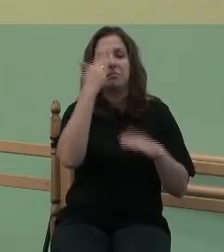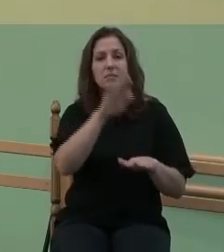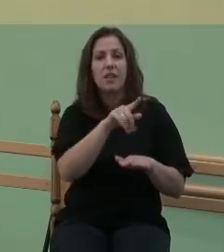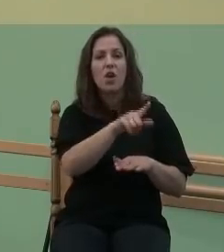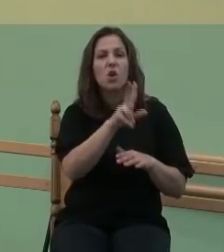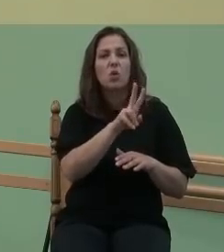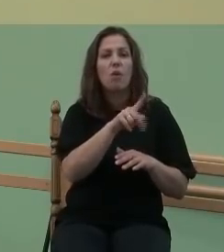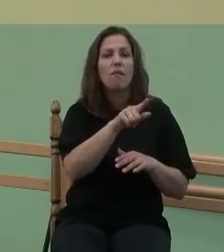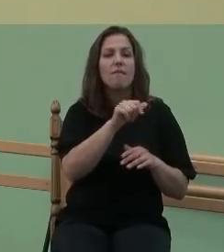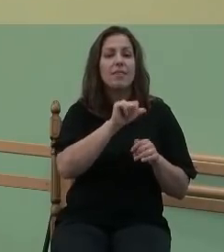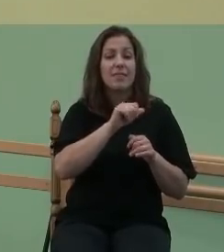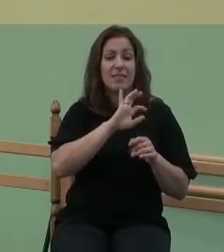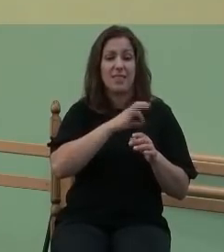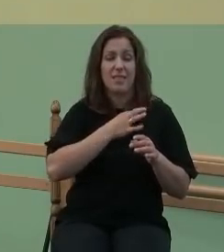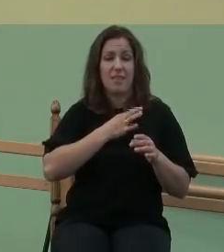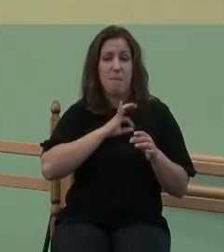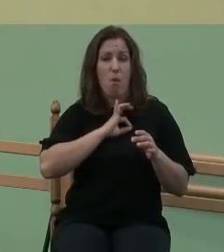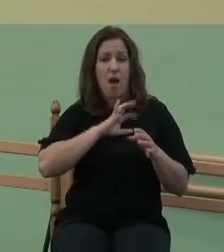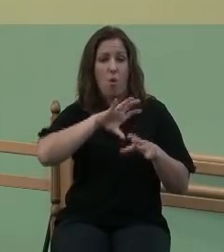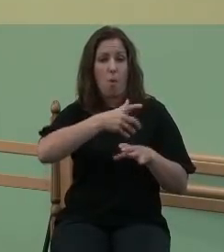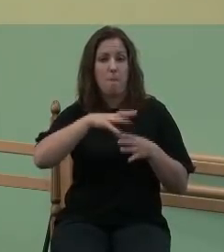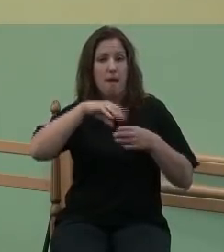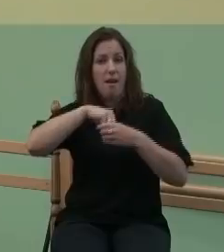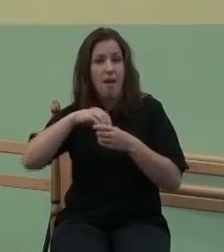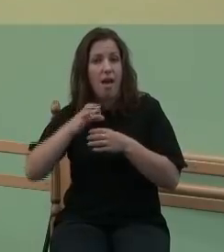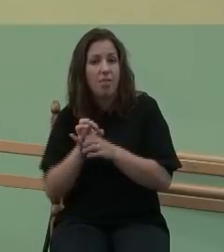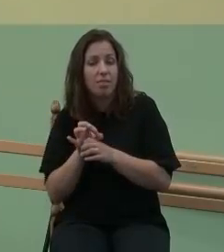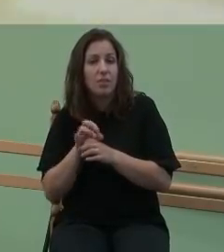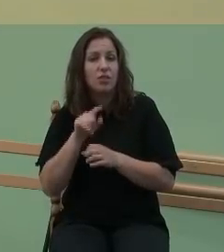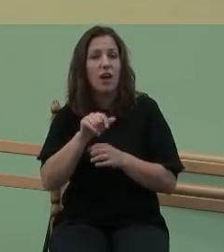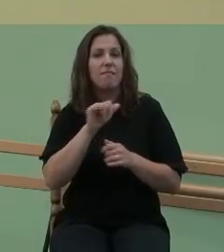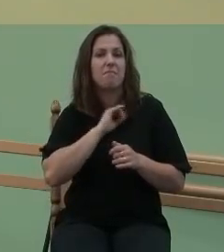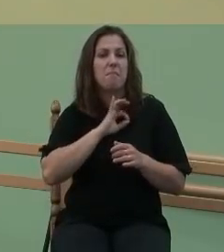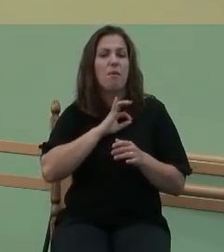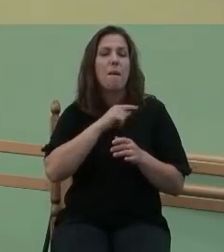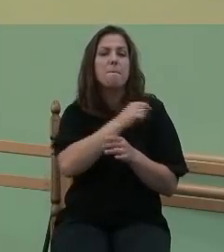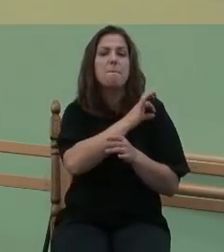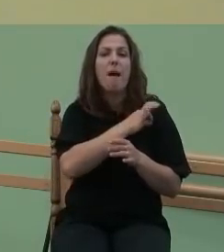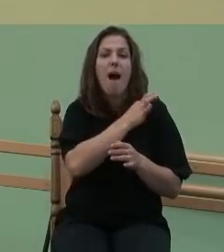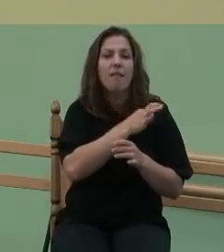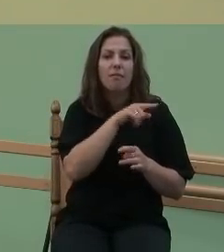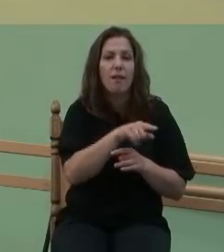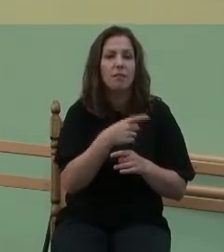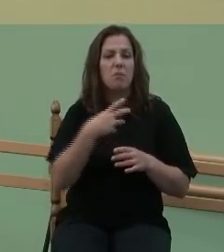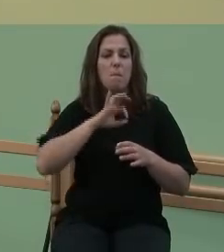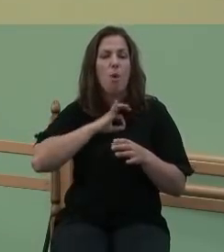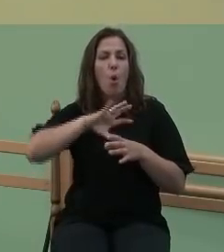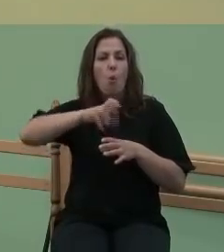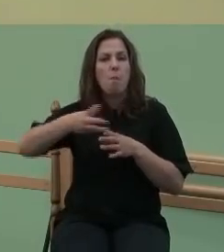nie jest z naszą grupą etniczną, kto nie jest z naszą partią, kto nie jest z naszym